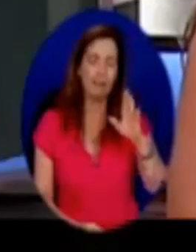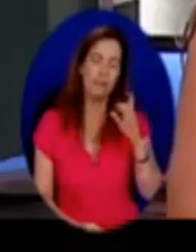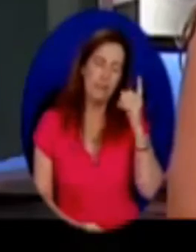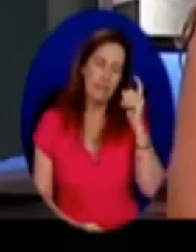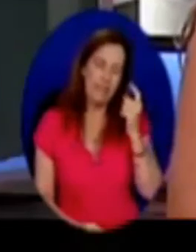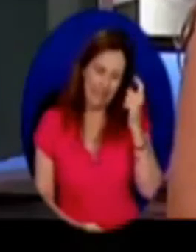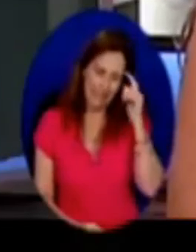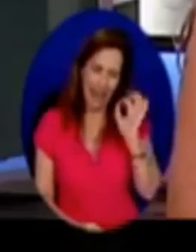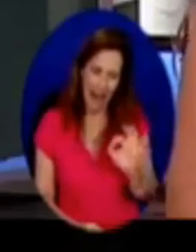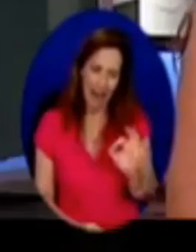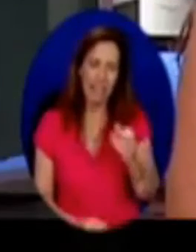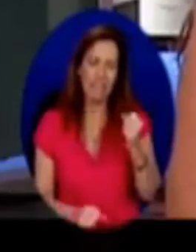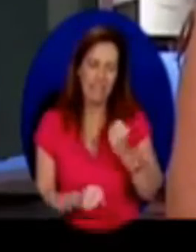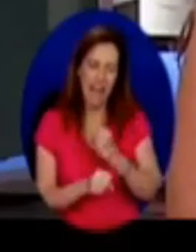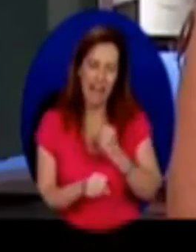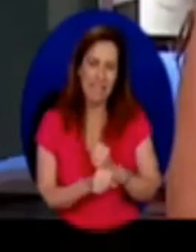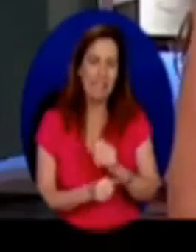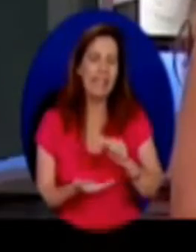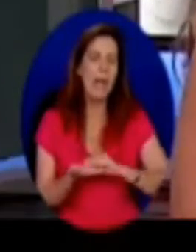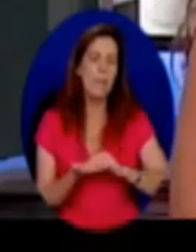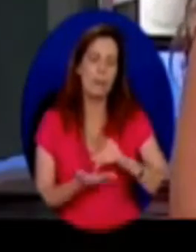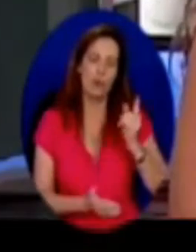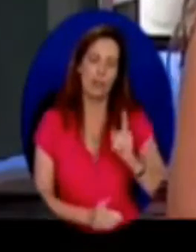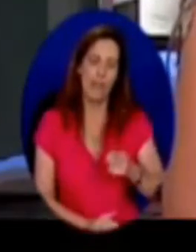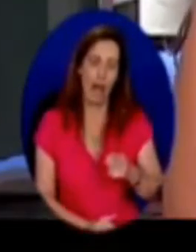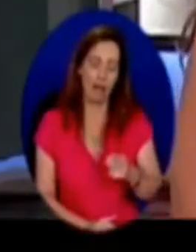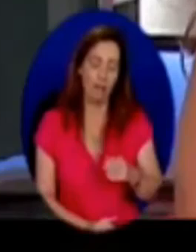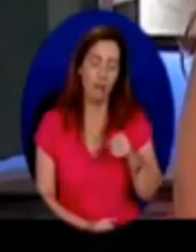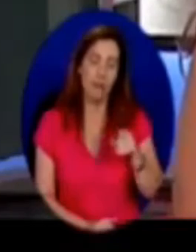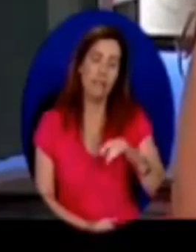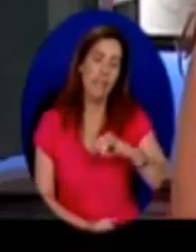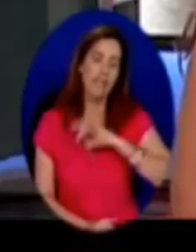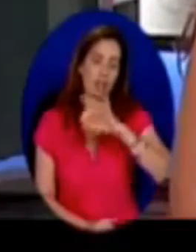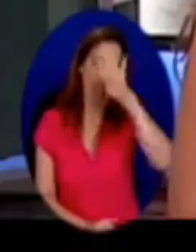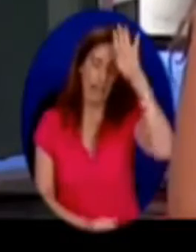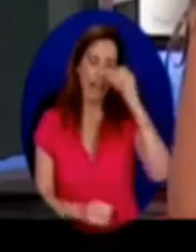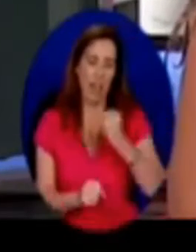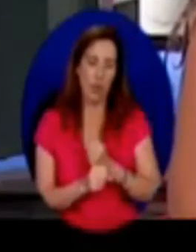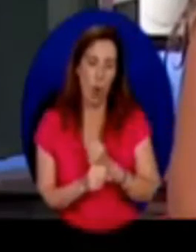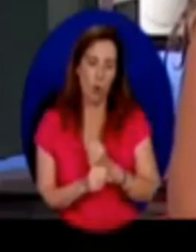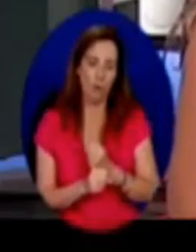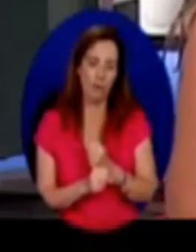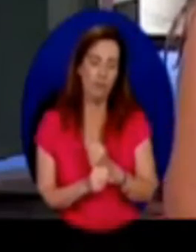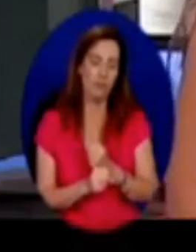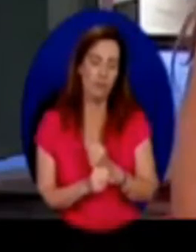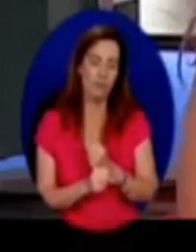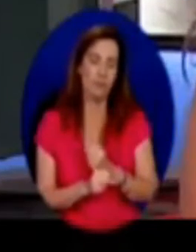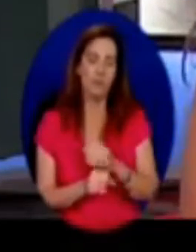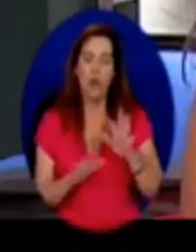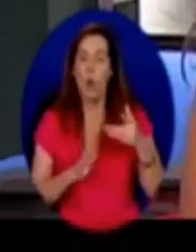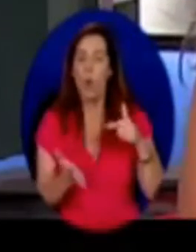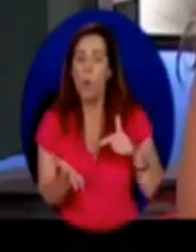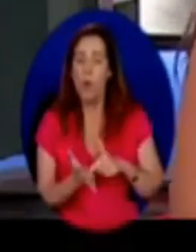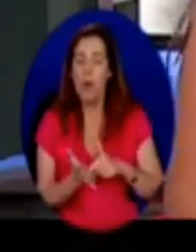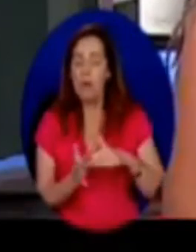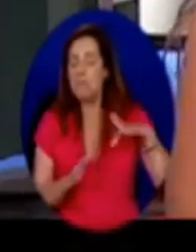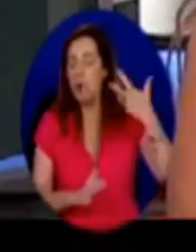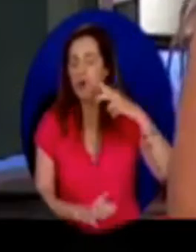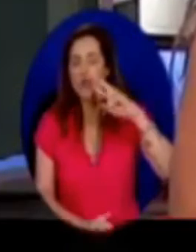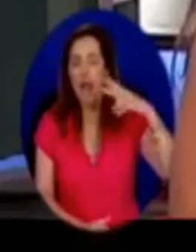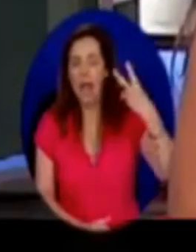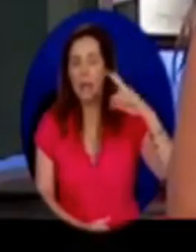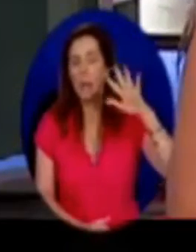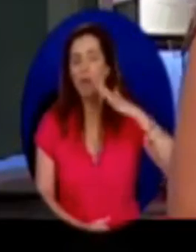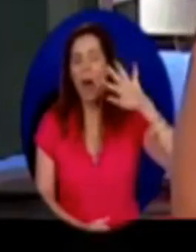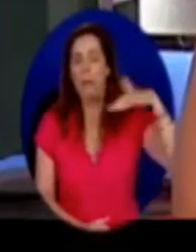להניח שהיא תקיים את המינימום הזה זה האינטרס שלה לקיים א יכול להיות שבעוד שנתיים